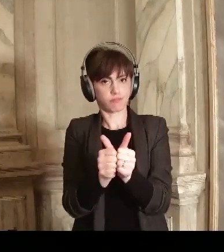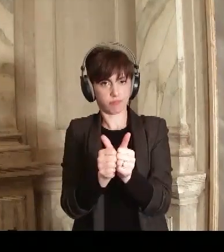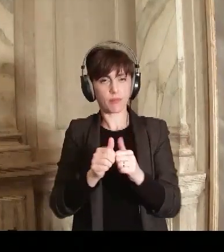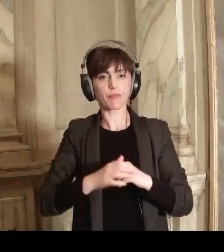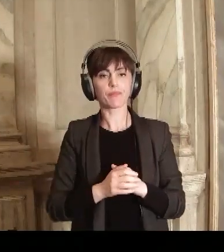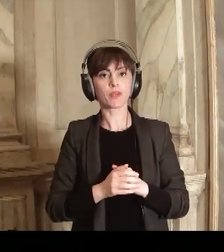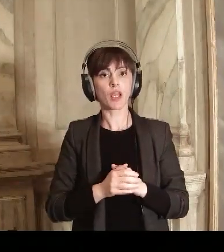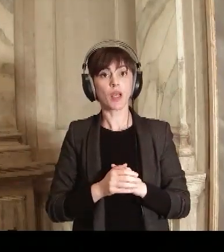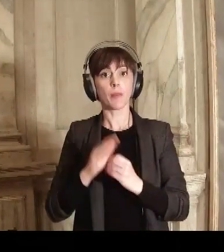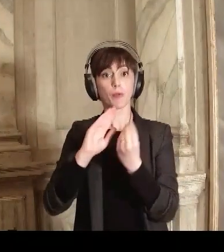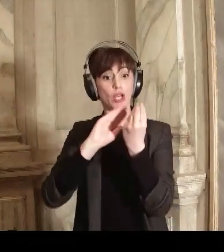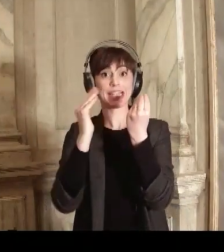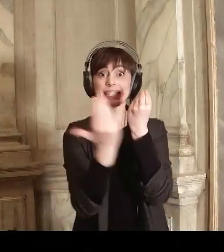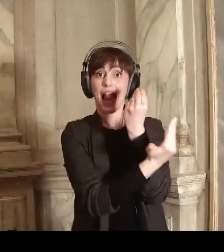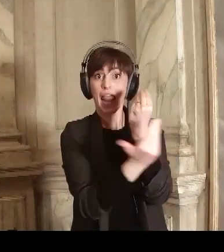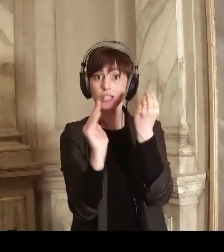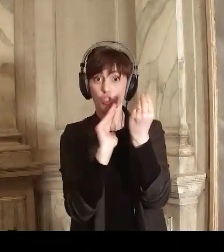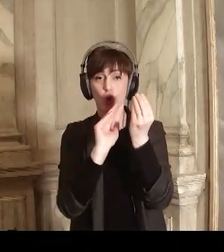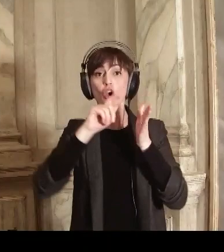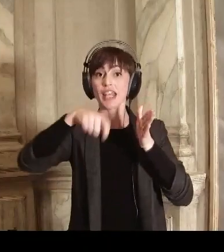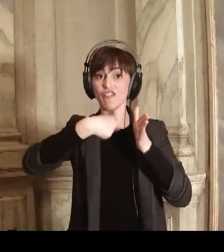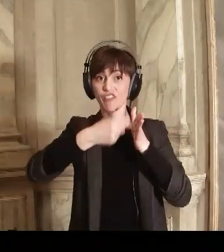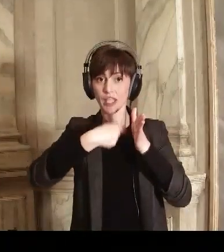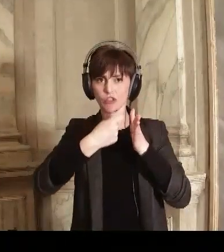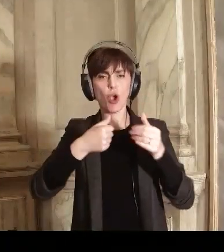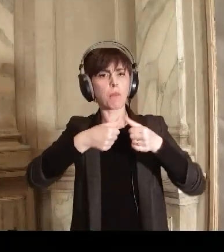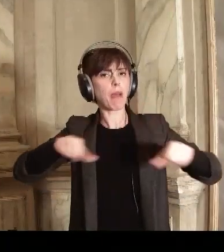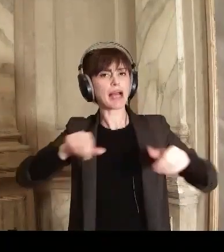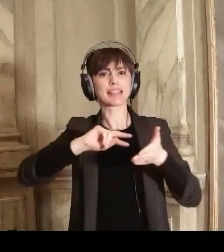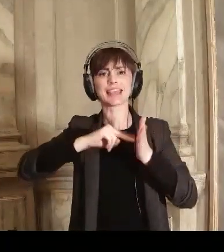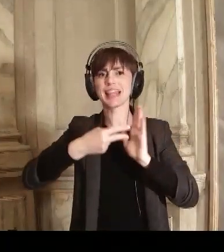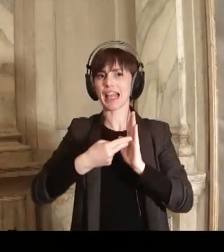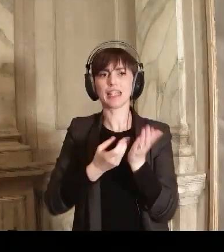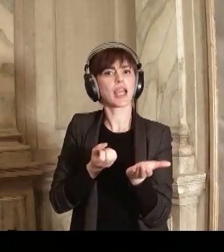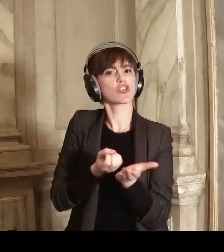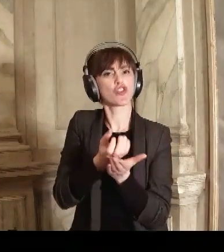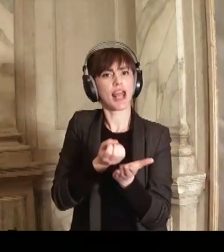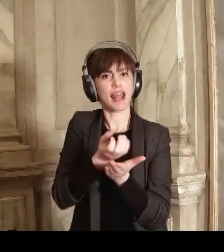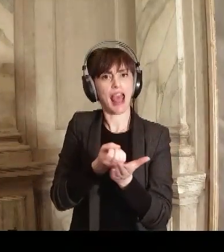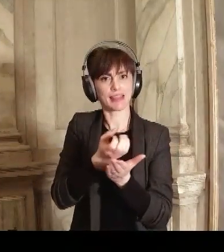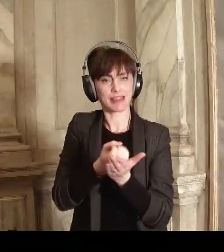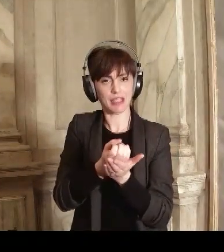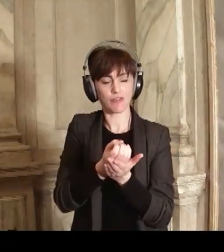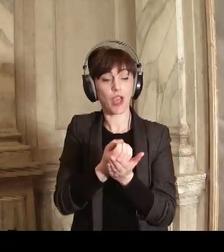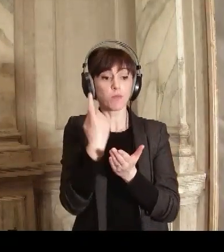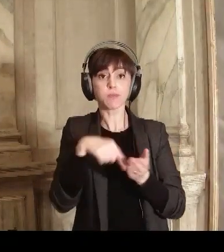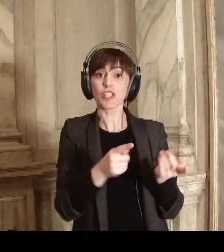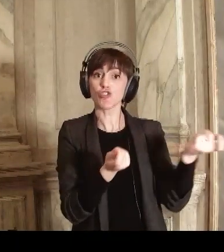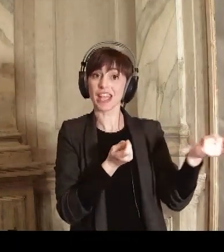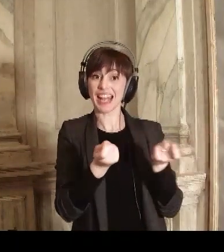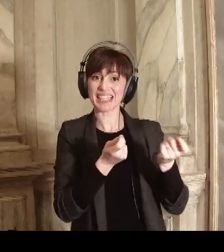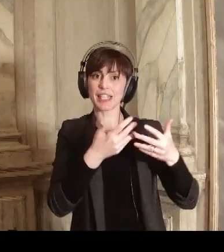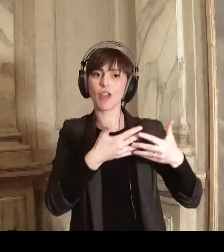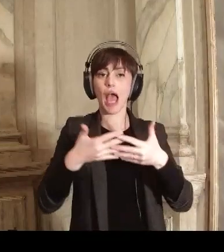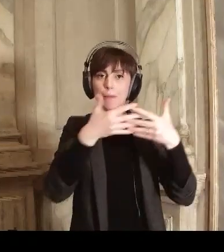tecniche generative riguarderà Brian Eno e sarà creata dal regista fotografo americano Gary